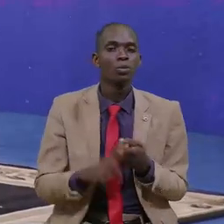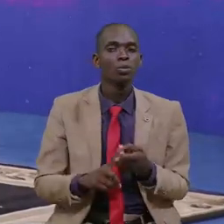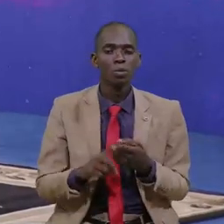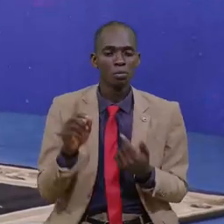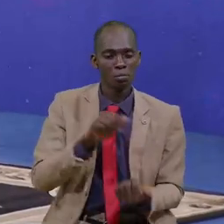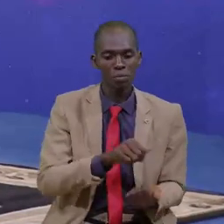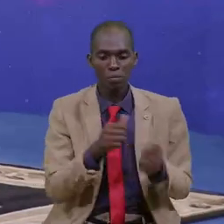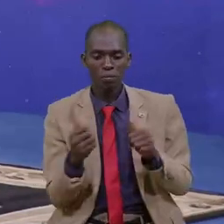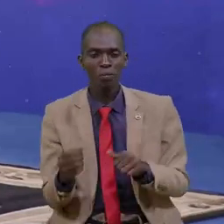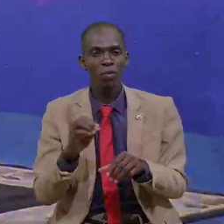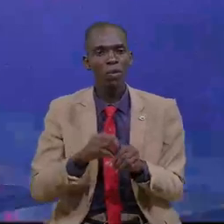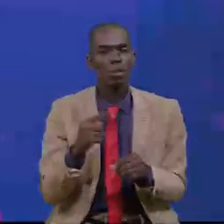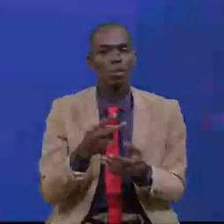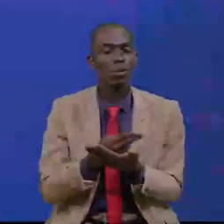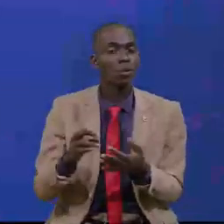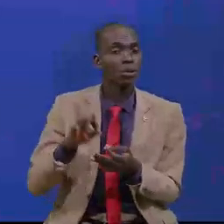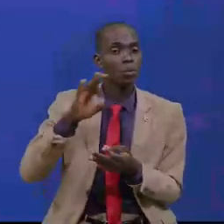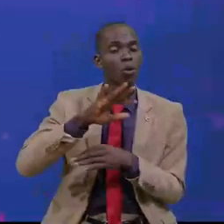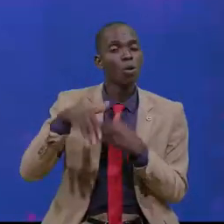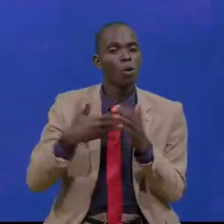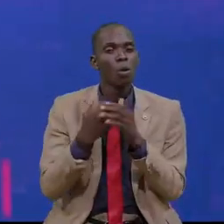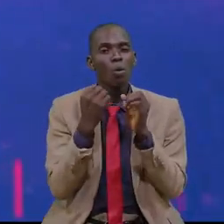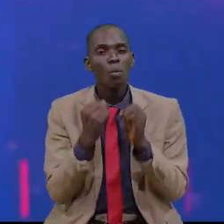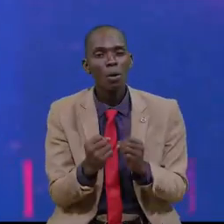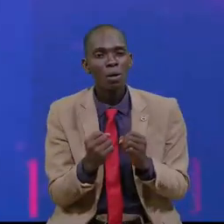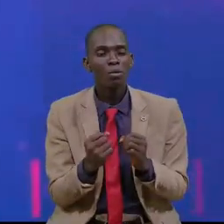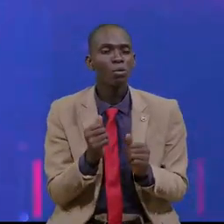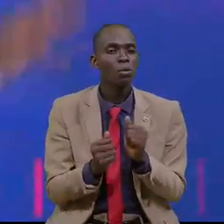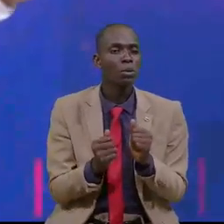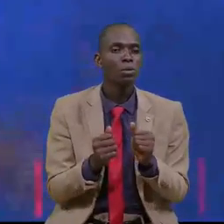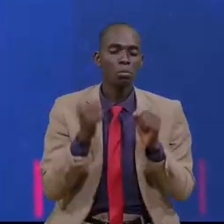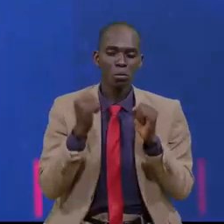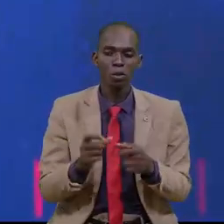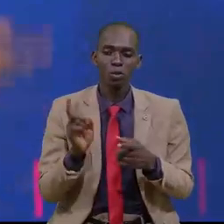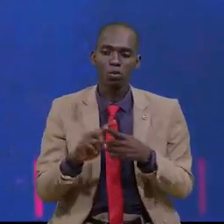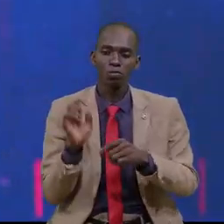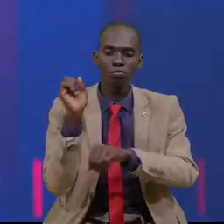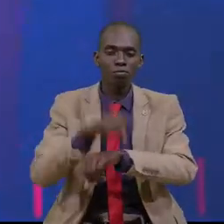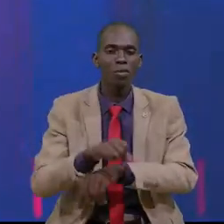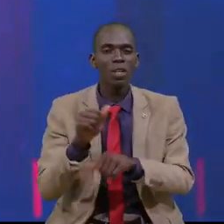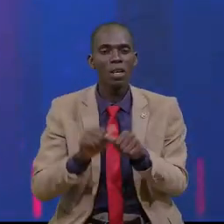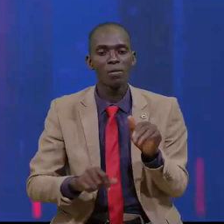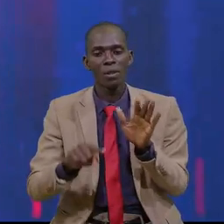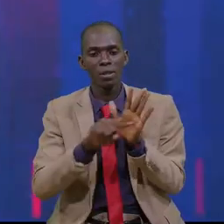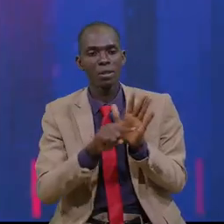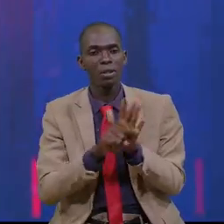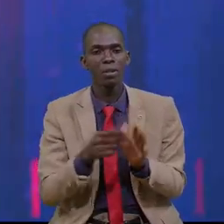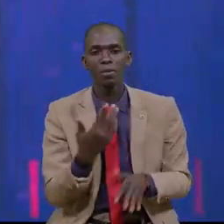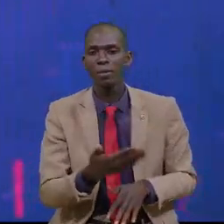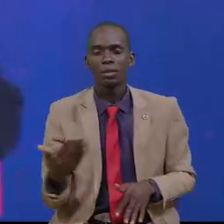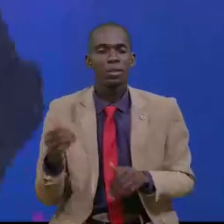le pouvoir de baptiser du Saint-Esprit, tout pouvoir, pouvoir pour subjuguer toute